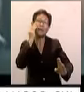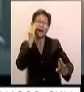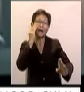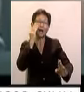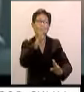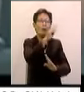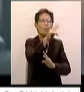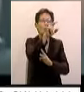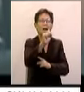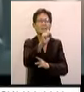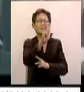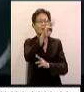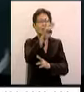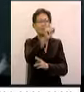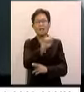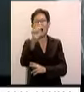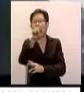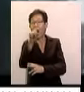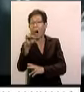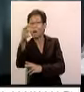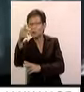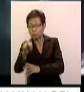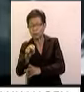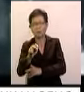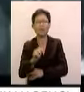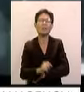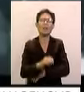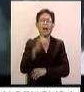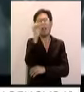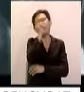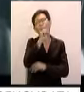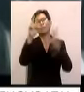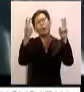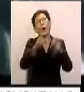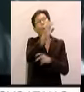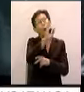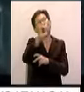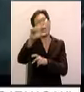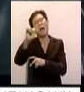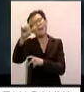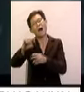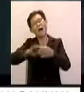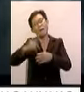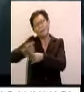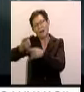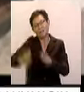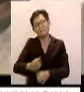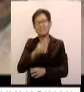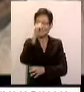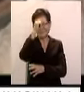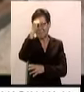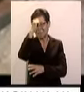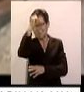iaitu Muaz dan Azwan. Lagu berjudul Ulala itu dirakamkan dengan bantuan pelatih bahasa Tamil dan vokal